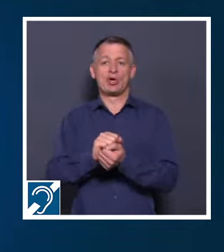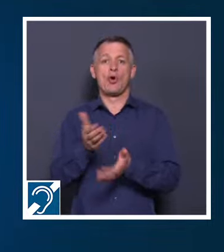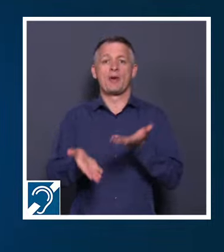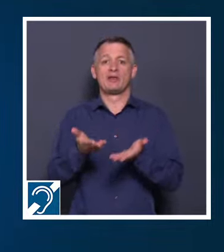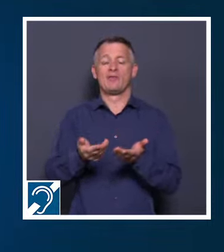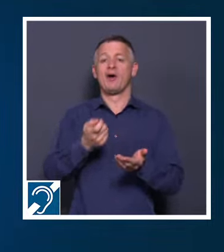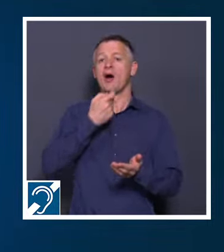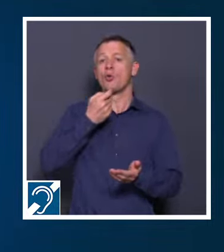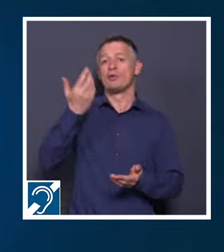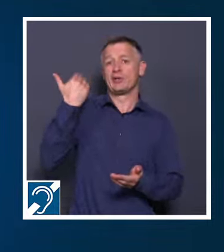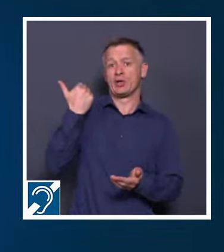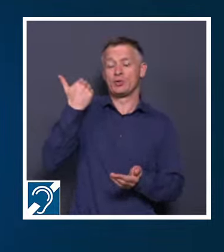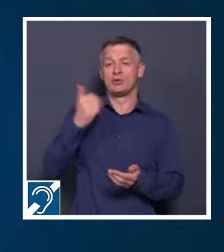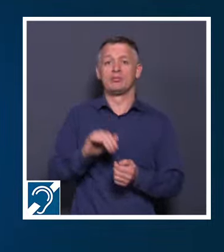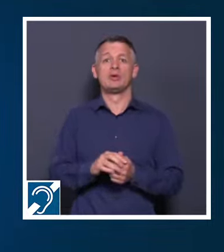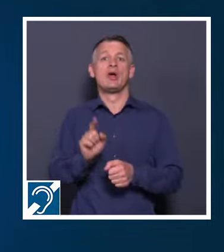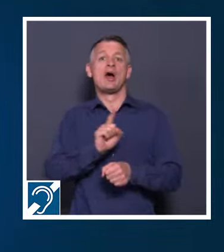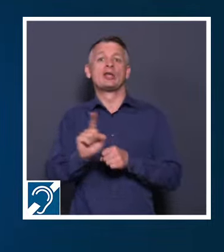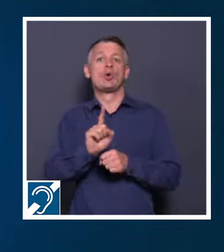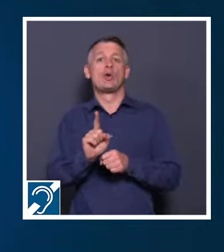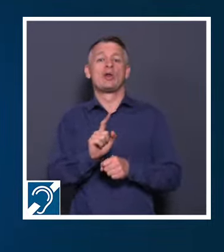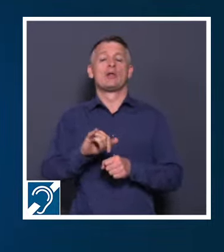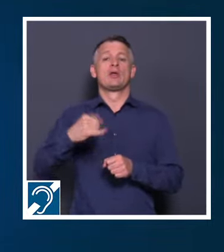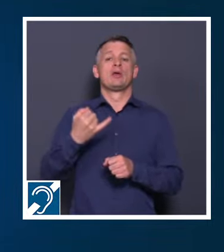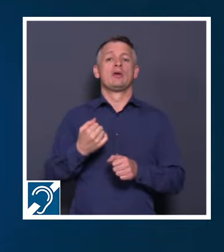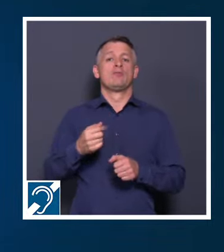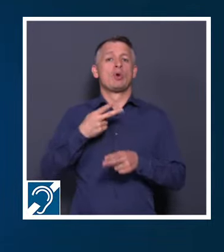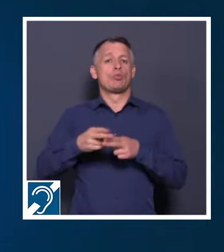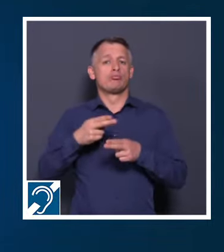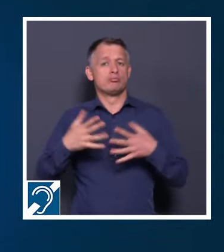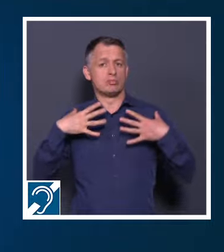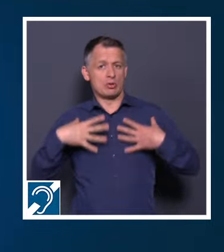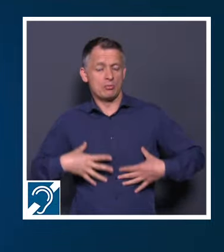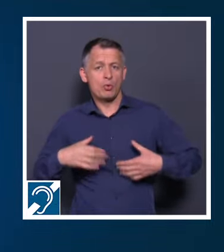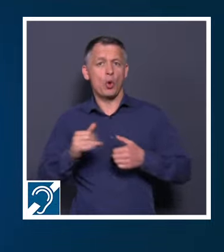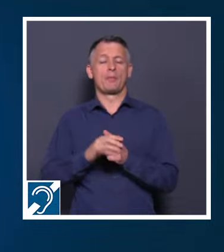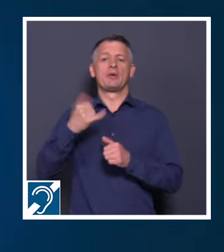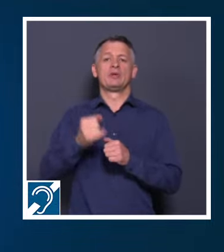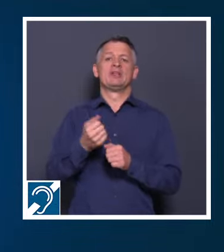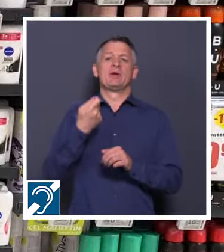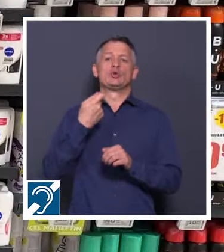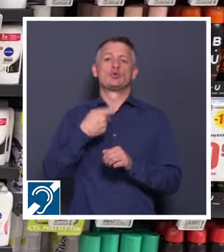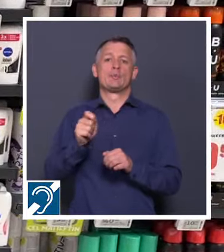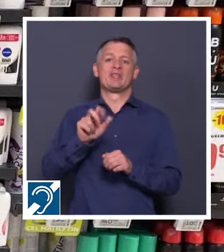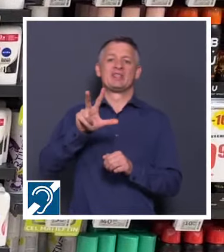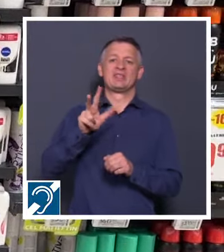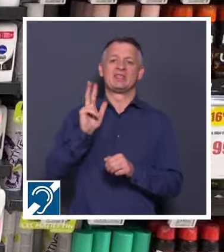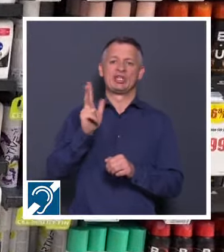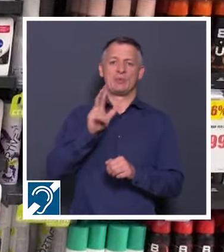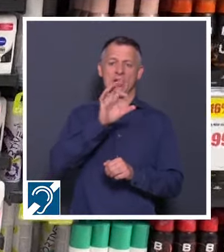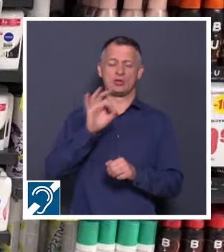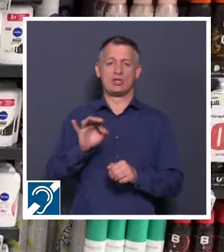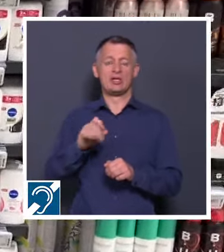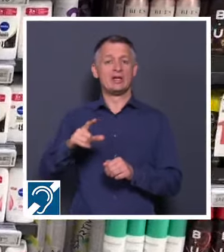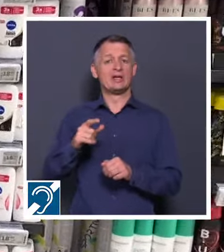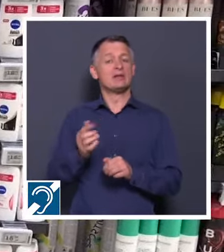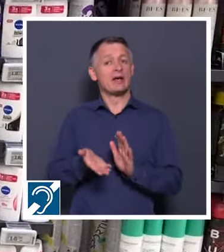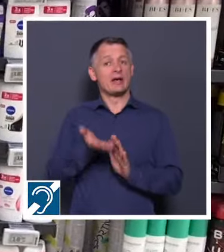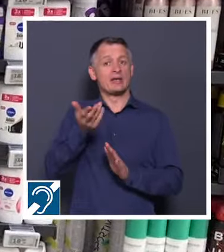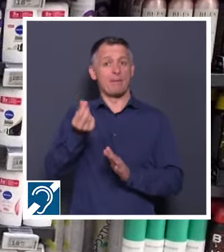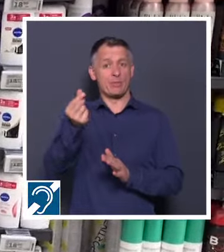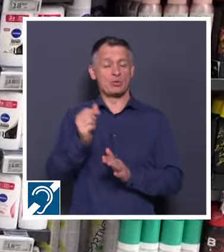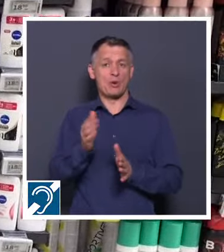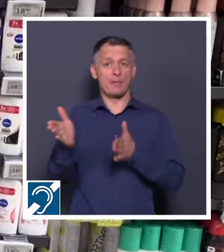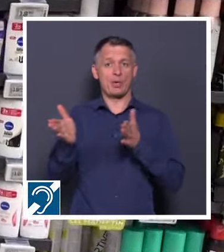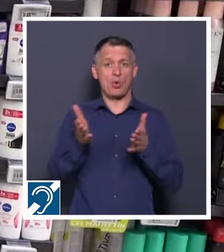anului trecut, în timp ce articolele de igienă și cosmetice sunt mai scumpe cu 13%. Sunt creșteri de prețuri înregistrate într-o